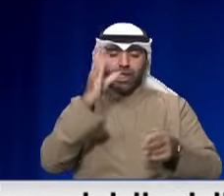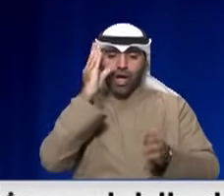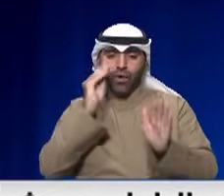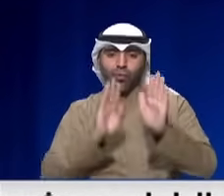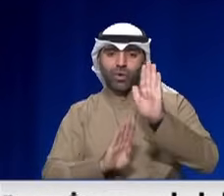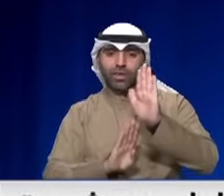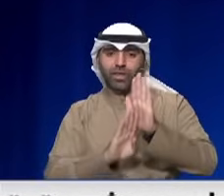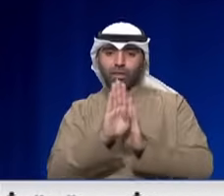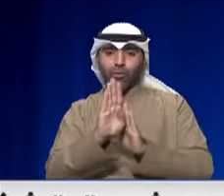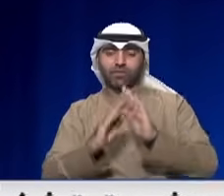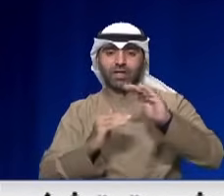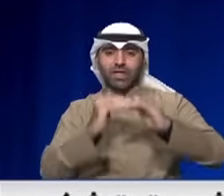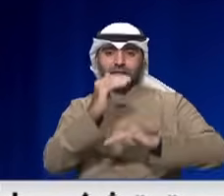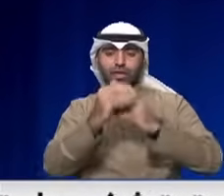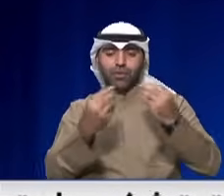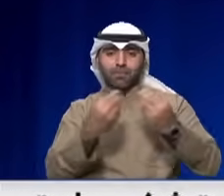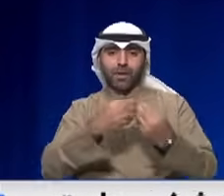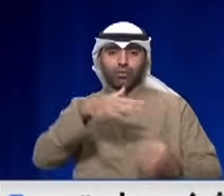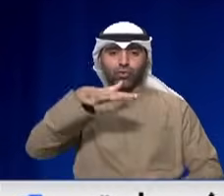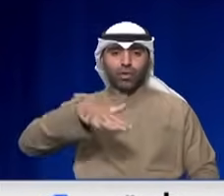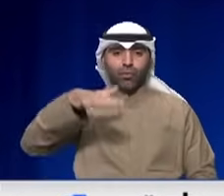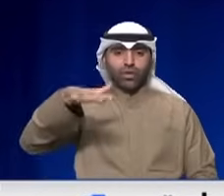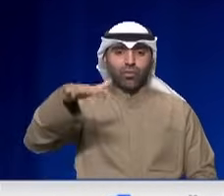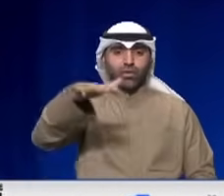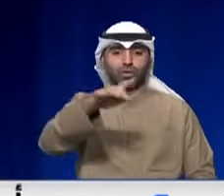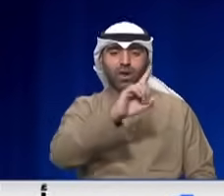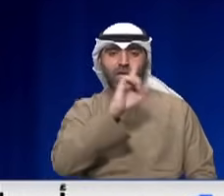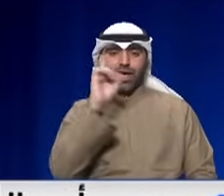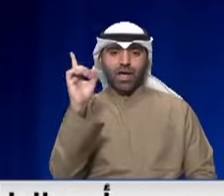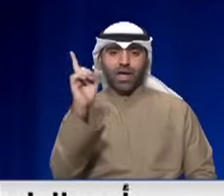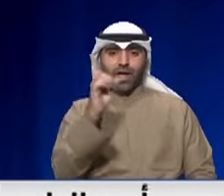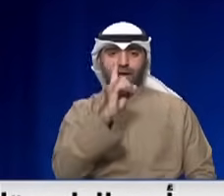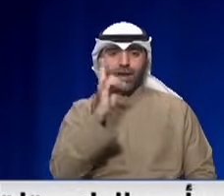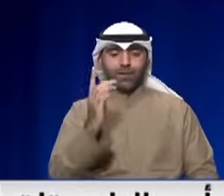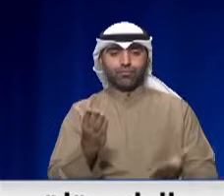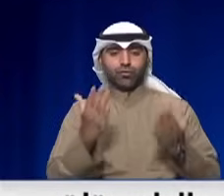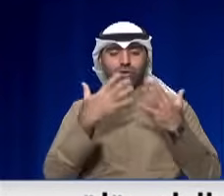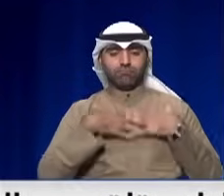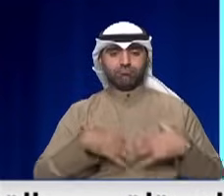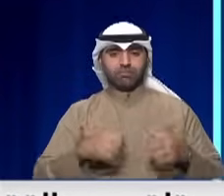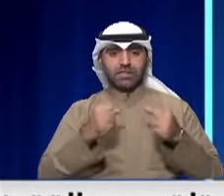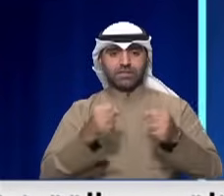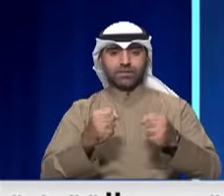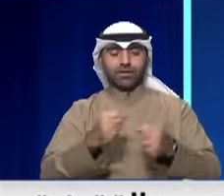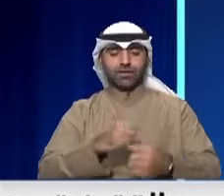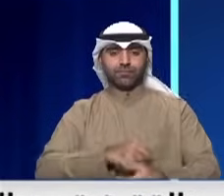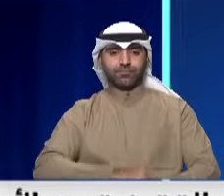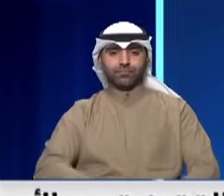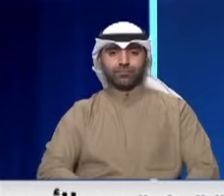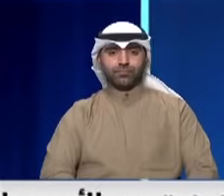الجلال راجي سموه لفخامته موفور الصحه وتمام